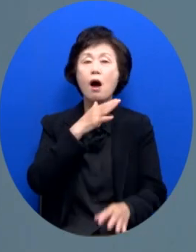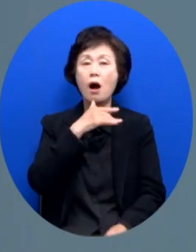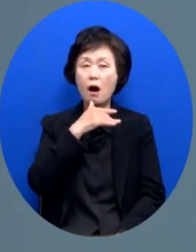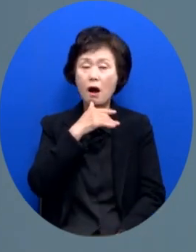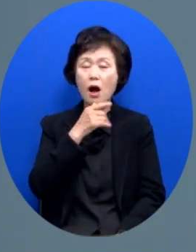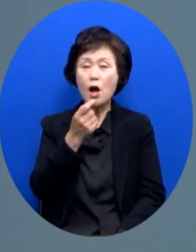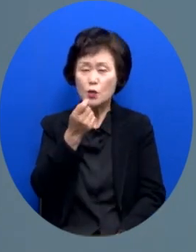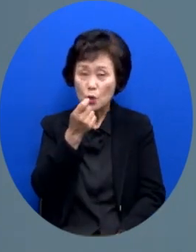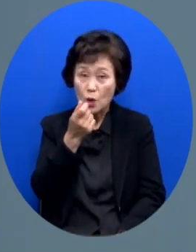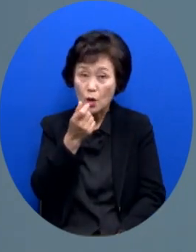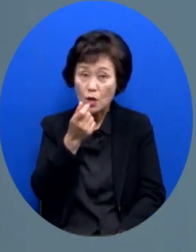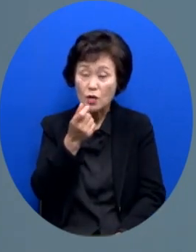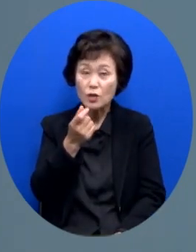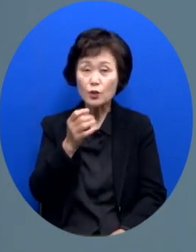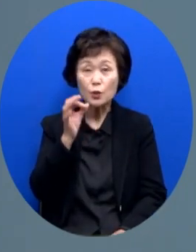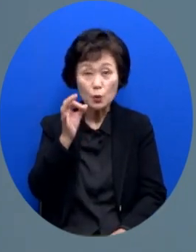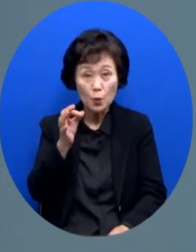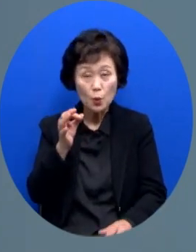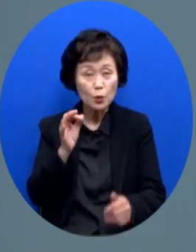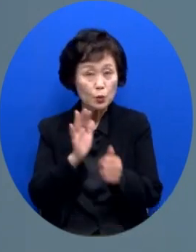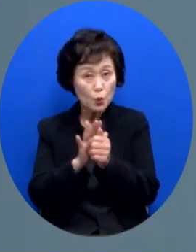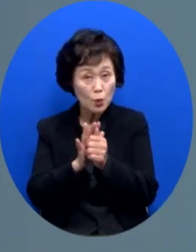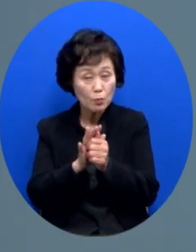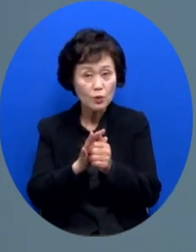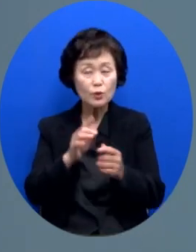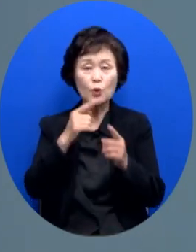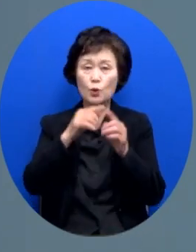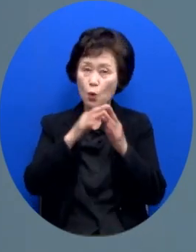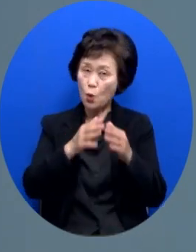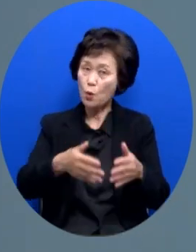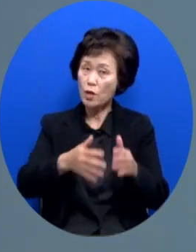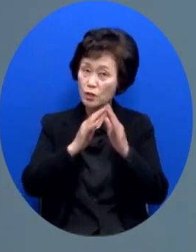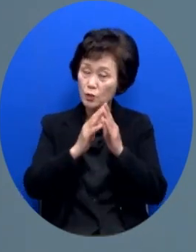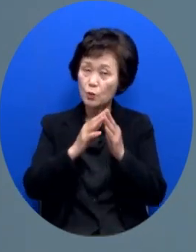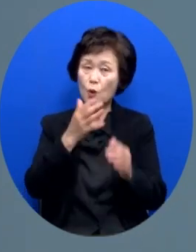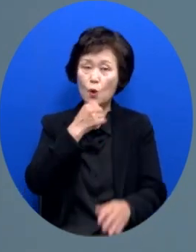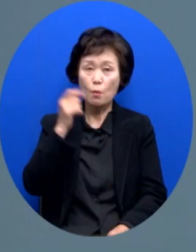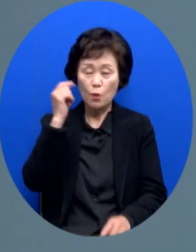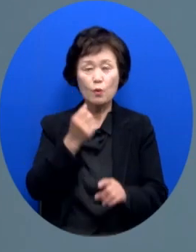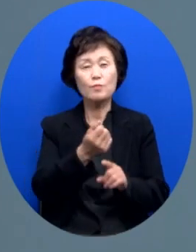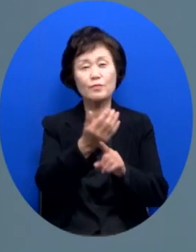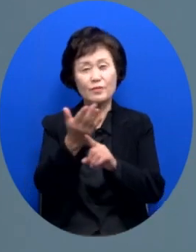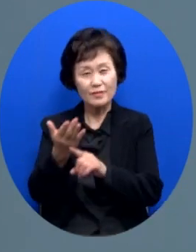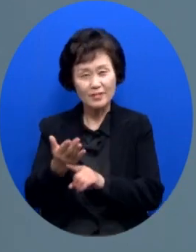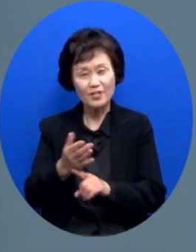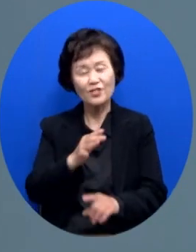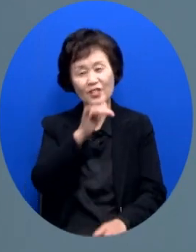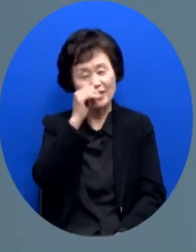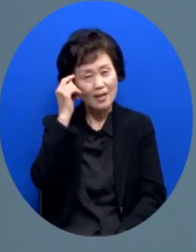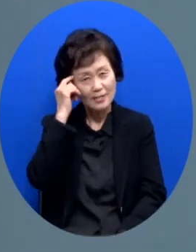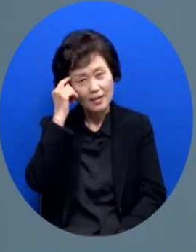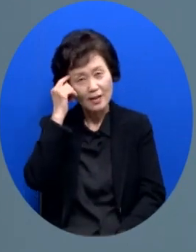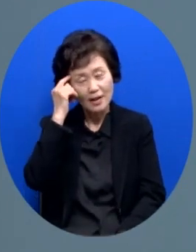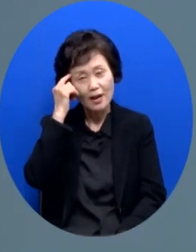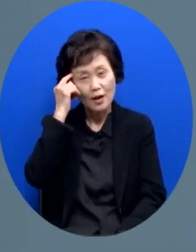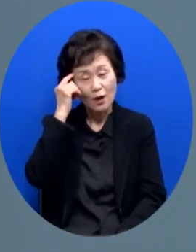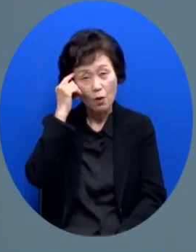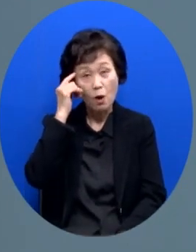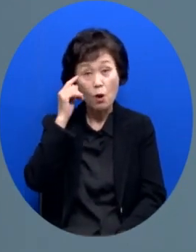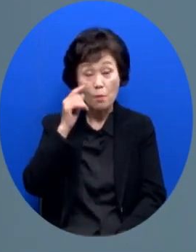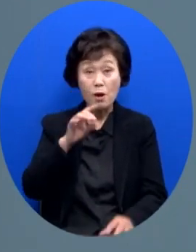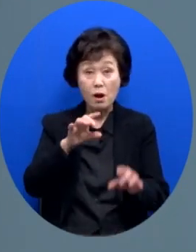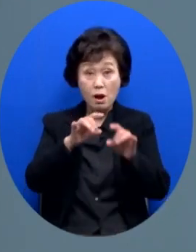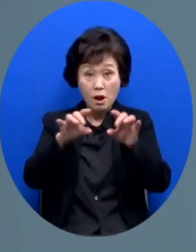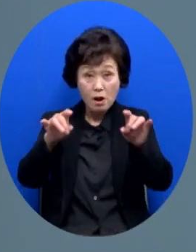물질로도 이런 방법을 통해 갖고 교회를 지을 수 있고 복음을 전할 수 있겠구나. 그래서 생각하면서 그러면은 각